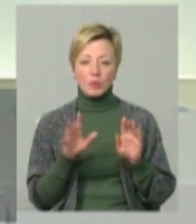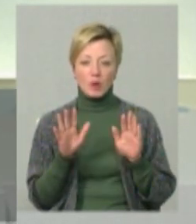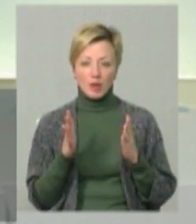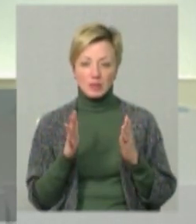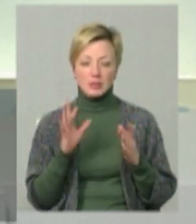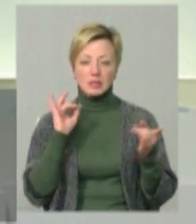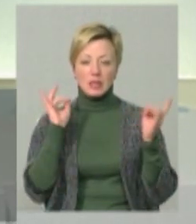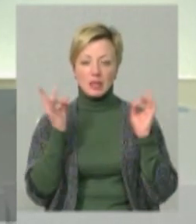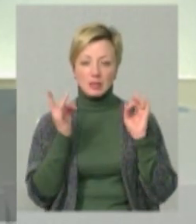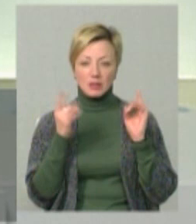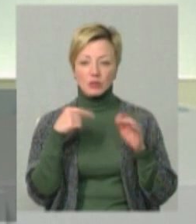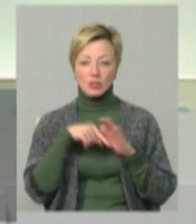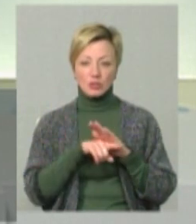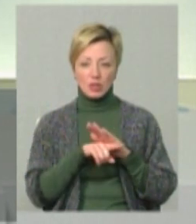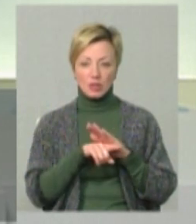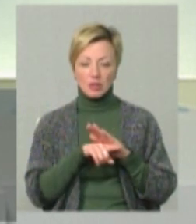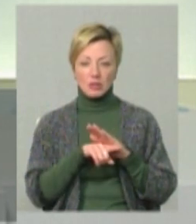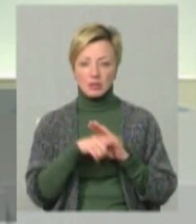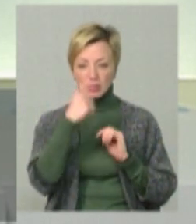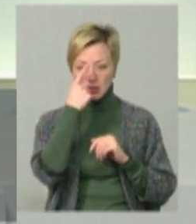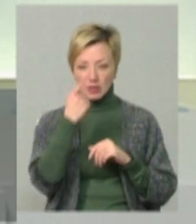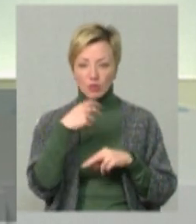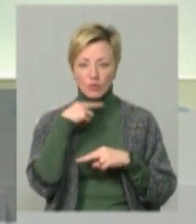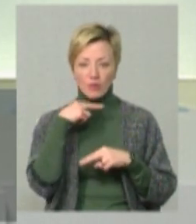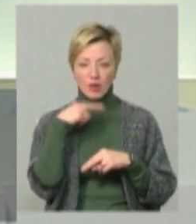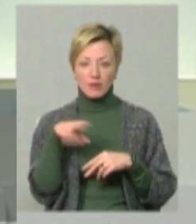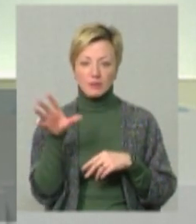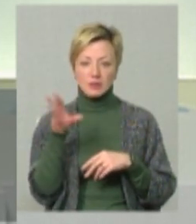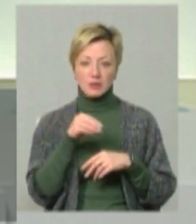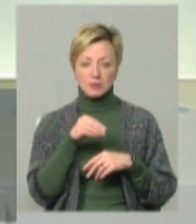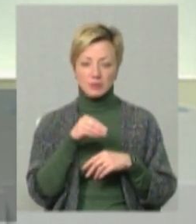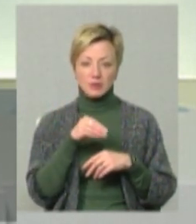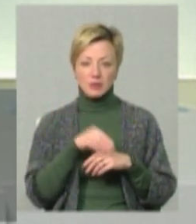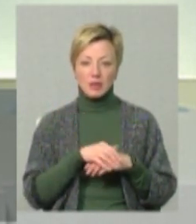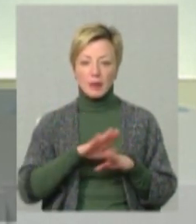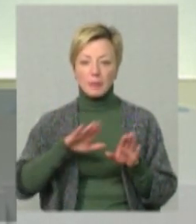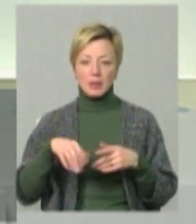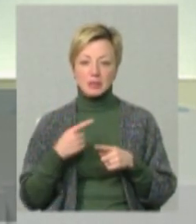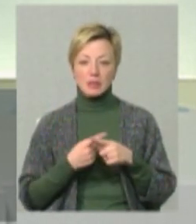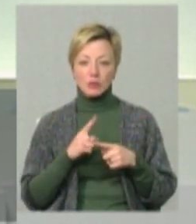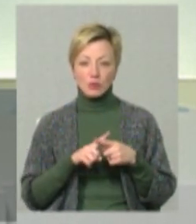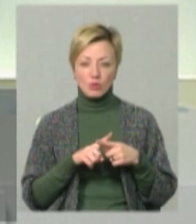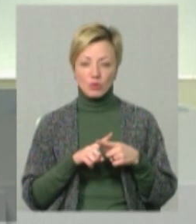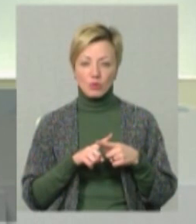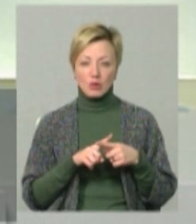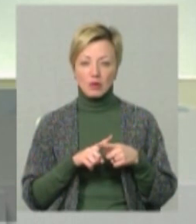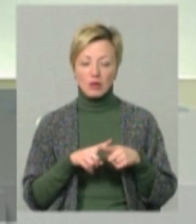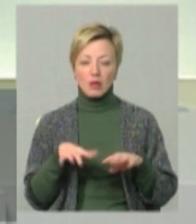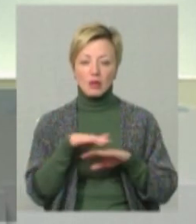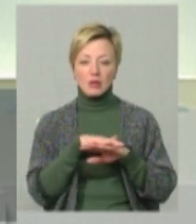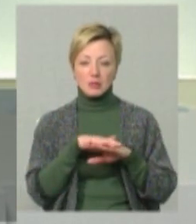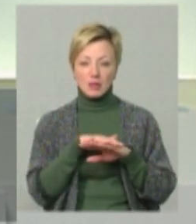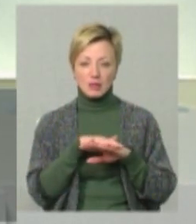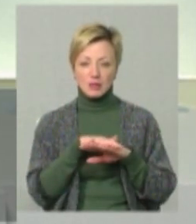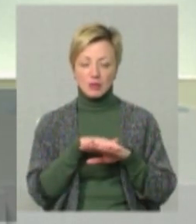разі сирена, вона означає сигнал «Увага всім». І після цього